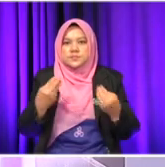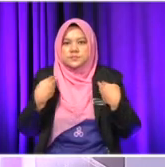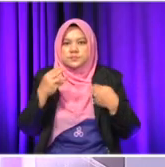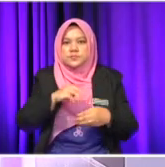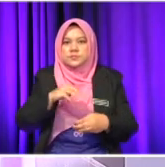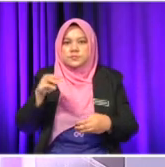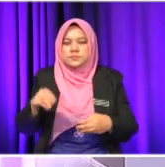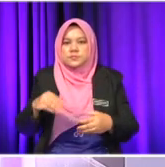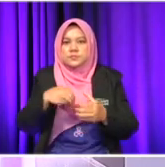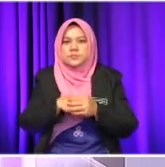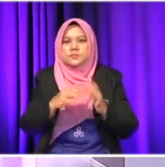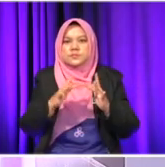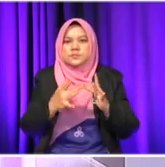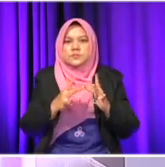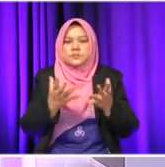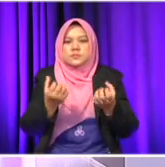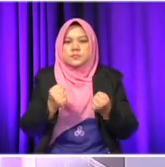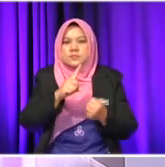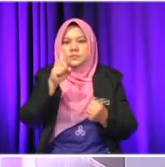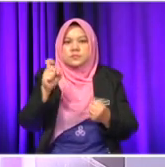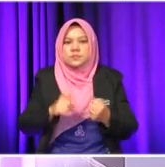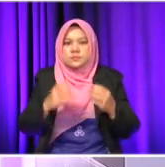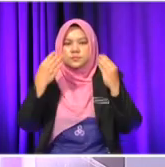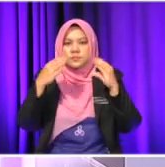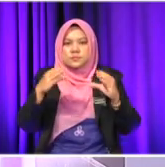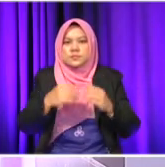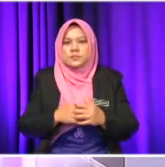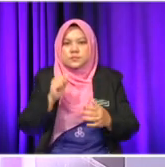di dalam tarian ini mereka semua